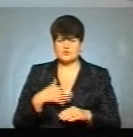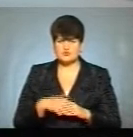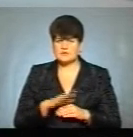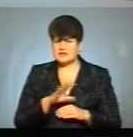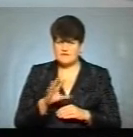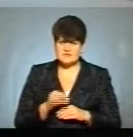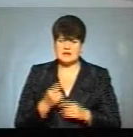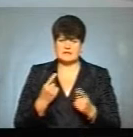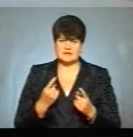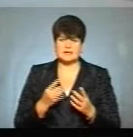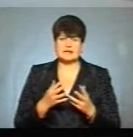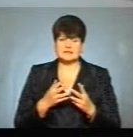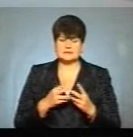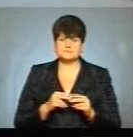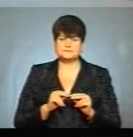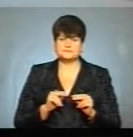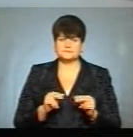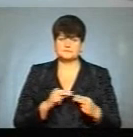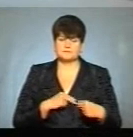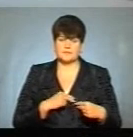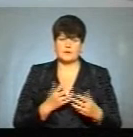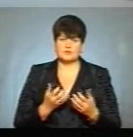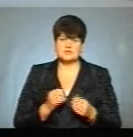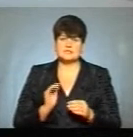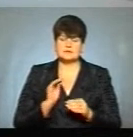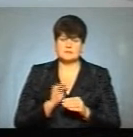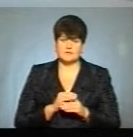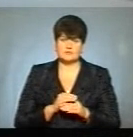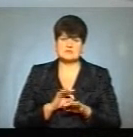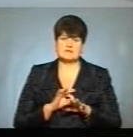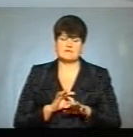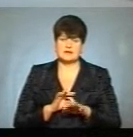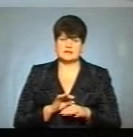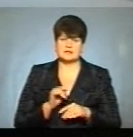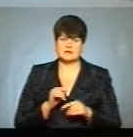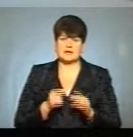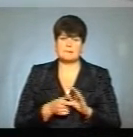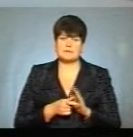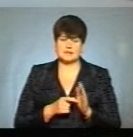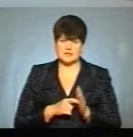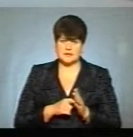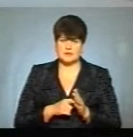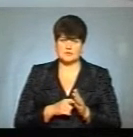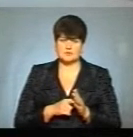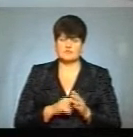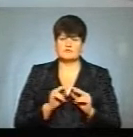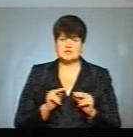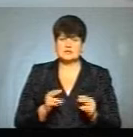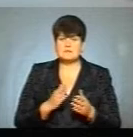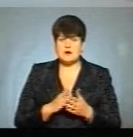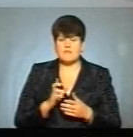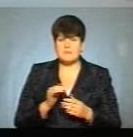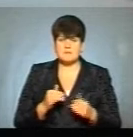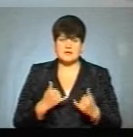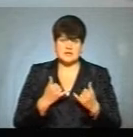усі, але велика кількість педагогічних працівників отримували надбавку за ведення того чи іншого кабінету. Тобто вчитель мав би